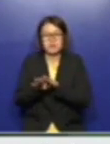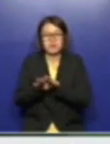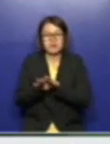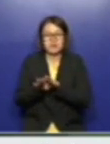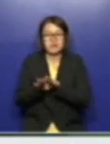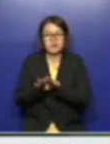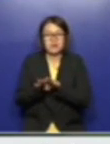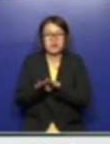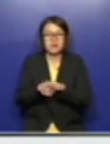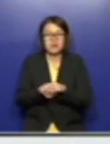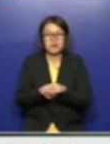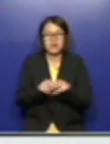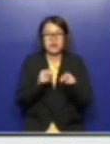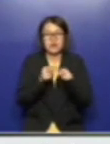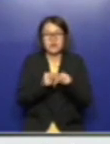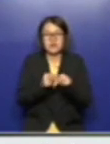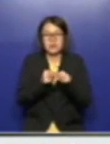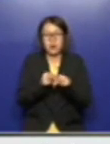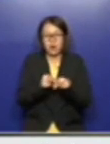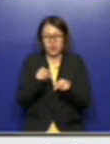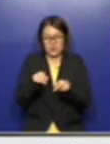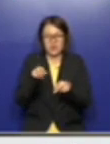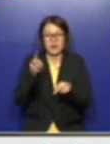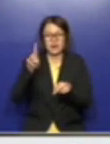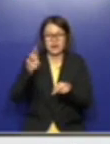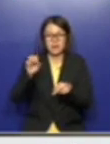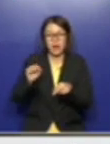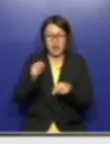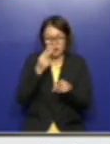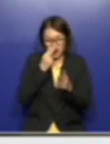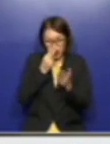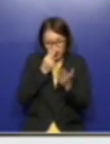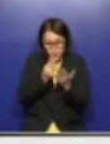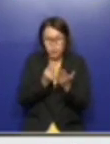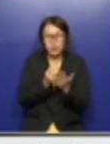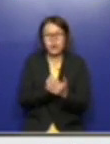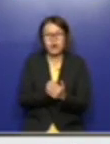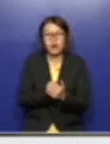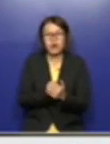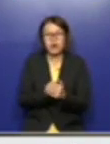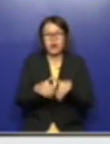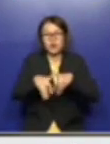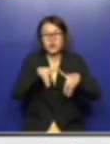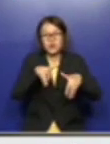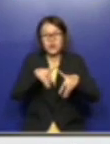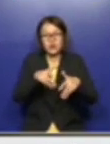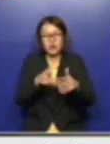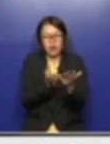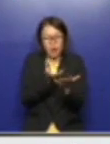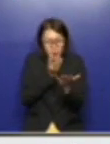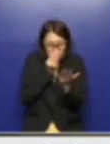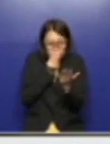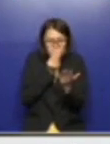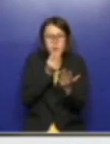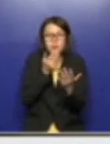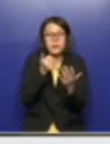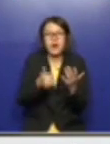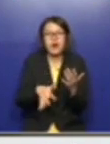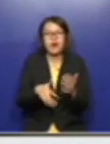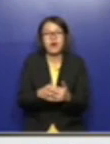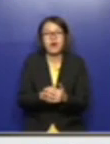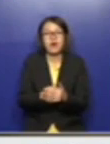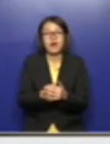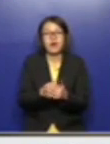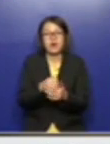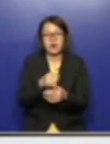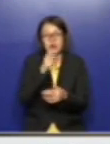ายๆคือจะให้แต่เฉพาะรัฐสภาดูฮะก็หมายความว่าพี่น้องประชาชนได้มีโอกาสดูไหมฮะท่านประธานไทย PBS